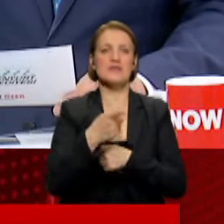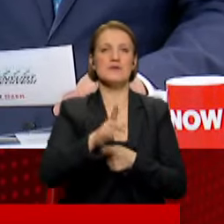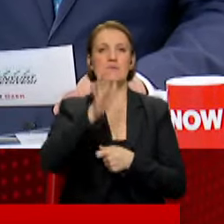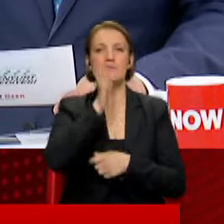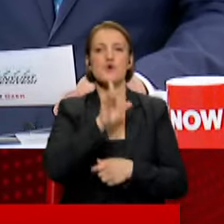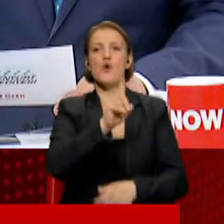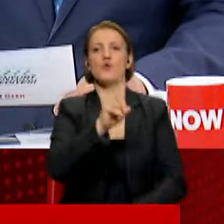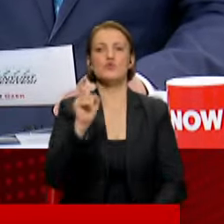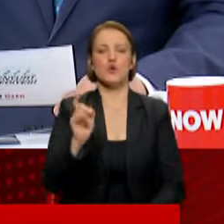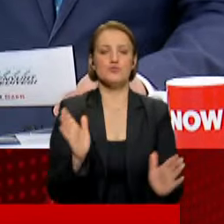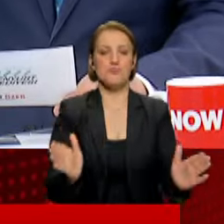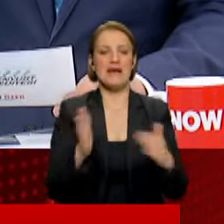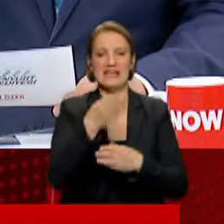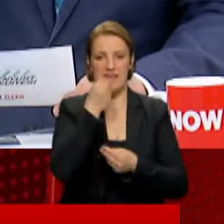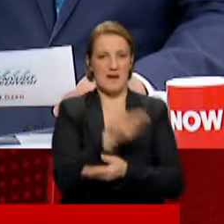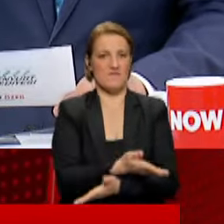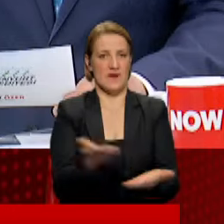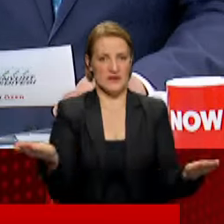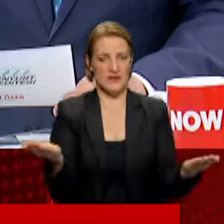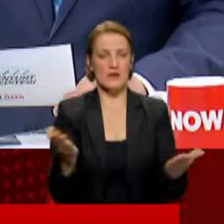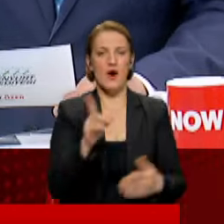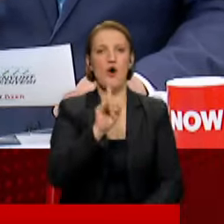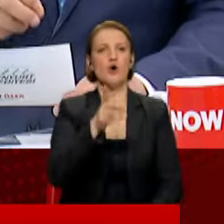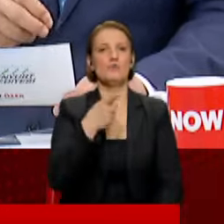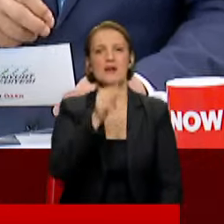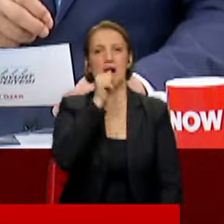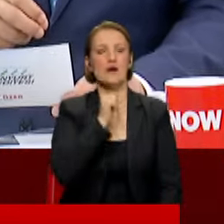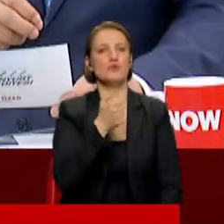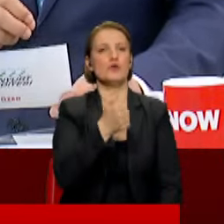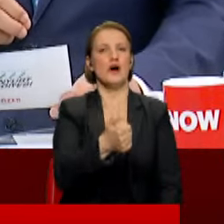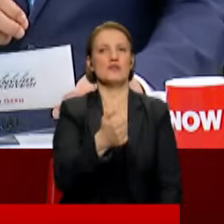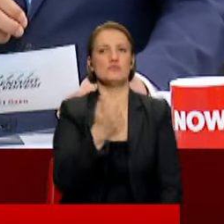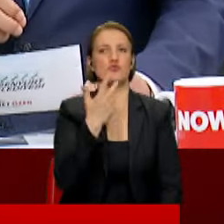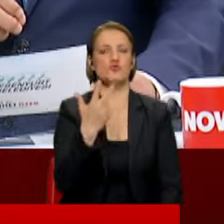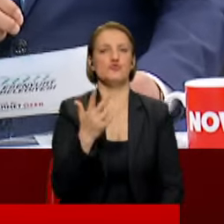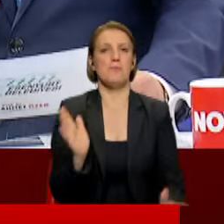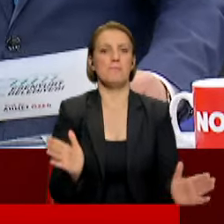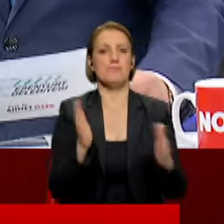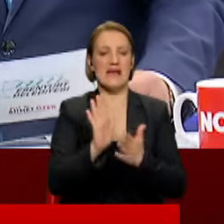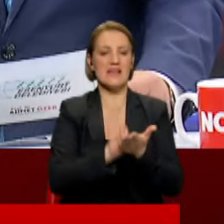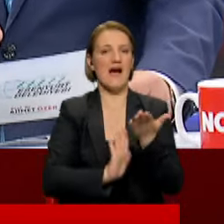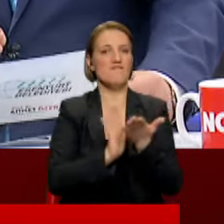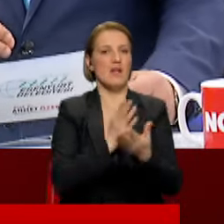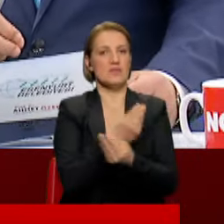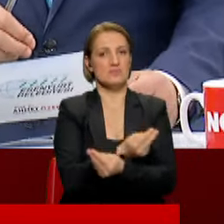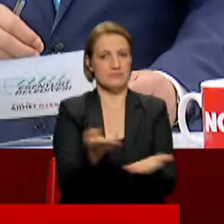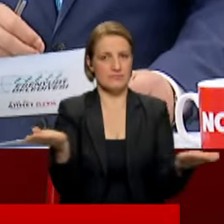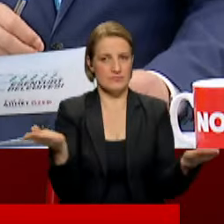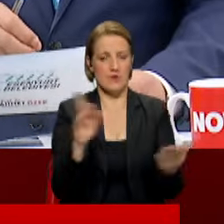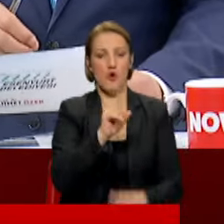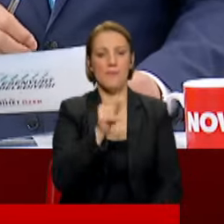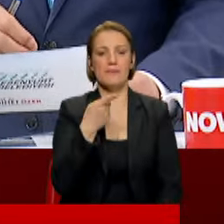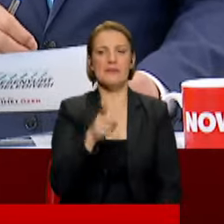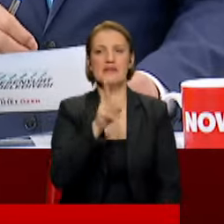17.51 paket yemek vermişiz 1466 3 paket kahvaltı vermişiz